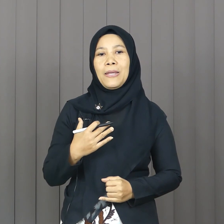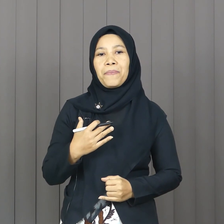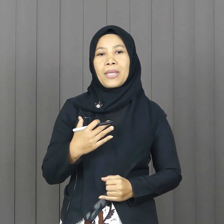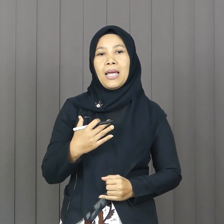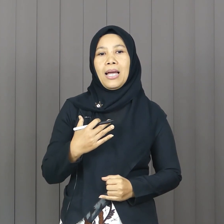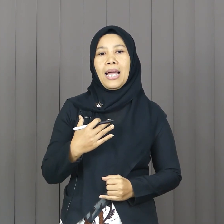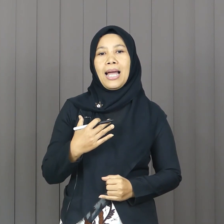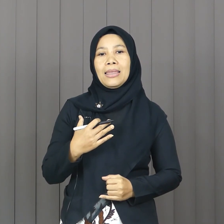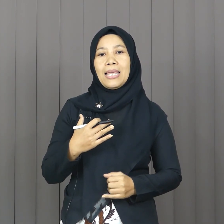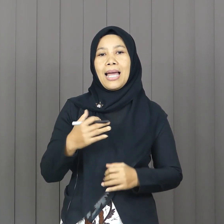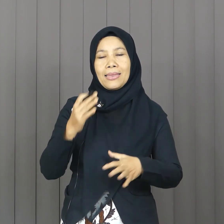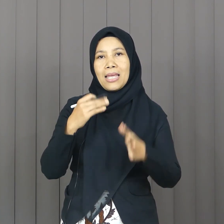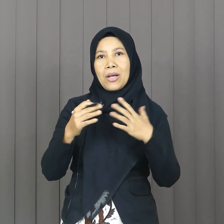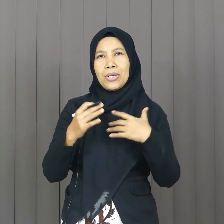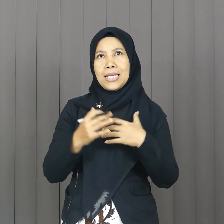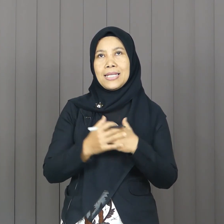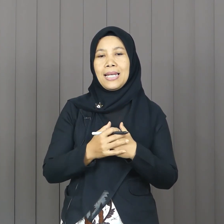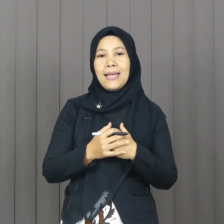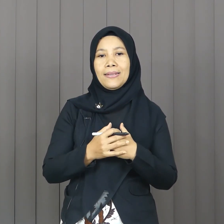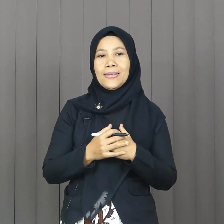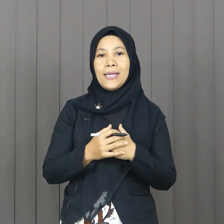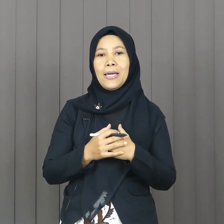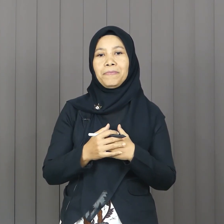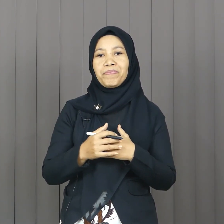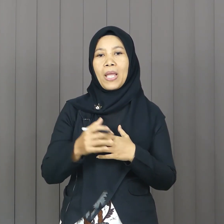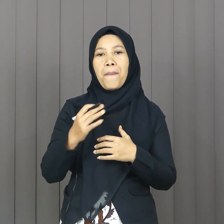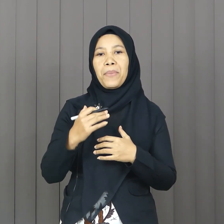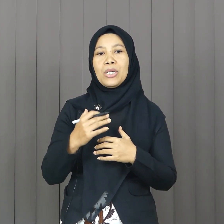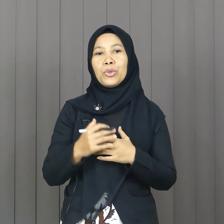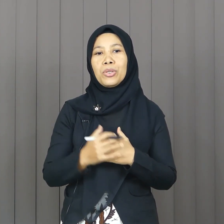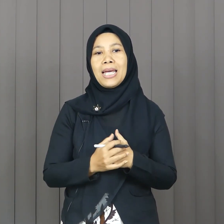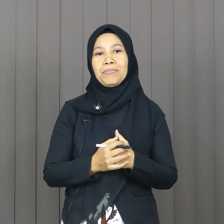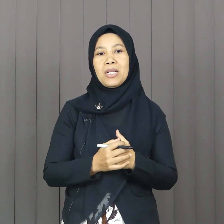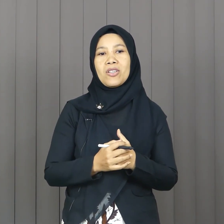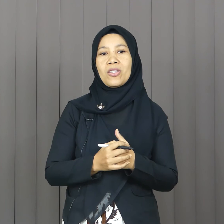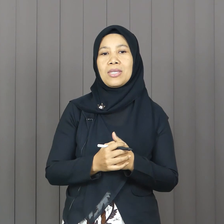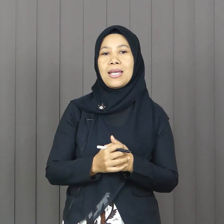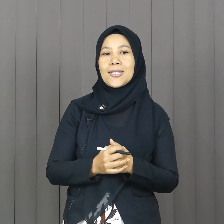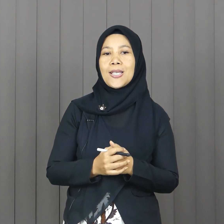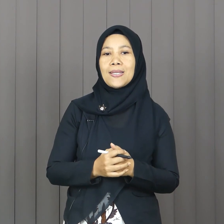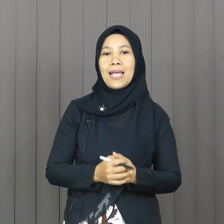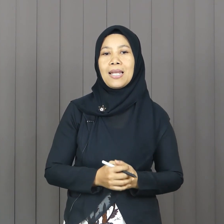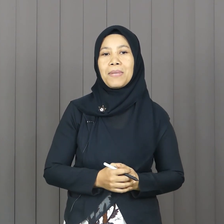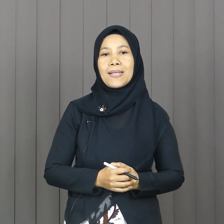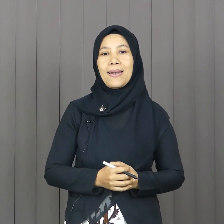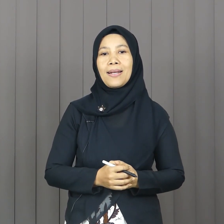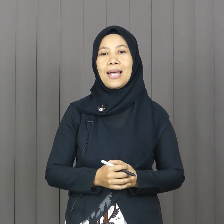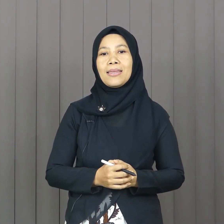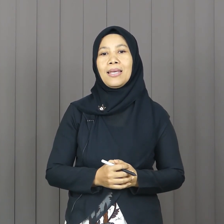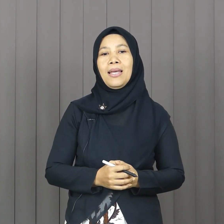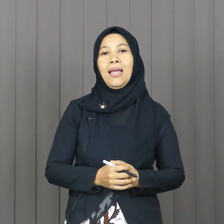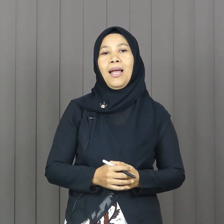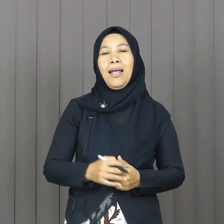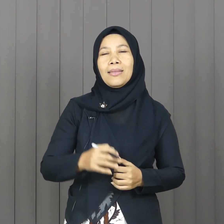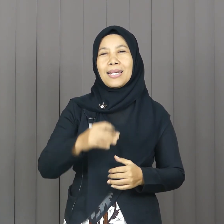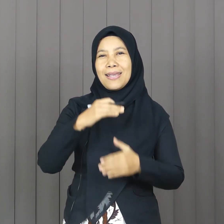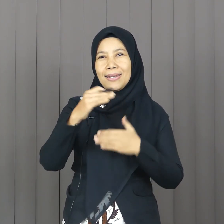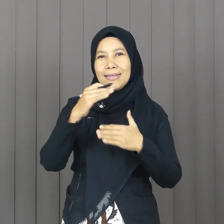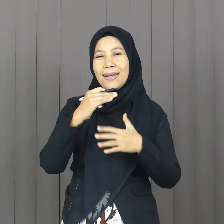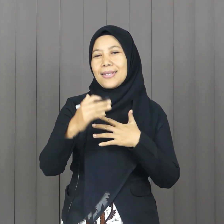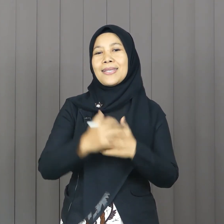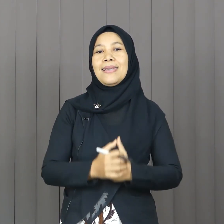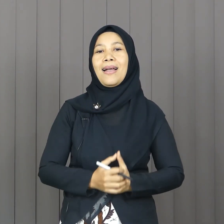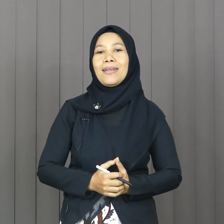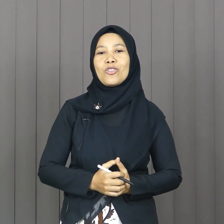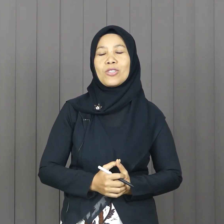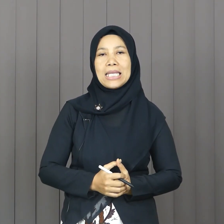kontraksi atau istilahnya penurunan merosotnya kesejahteraan masyarakat,